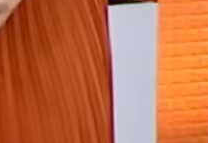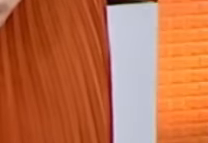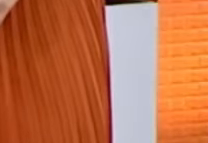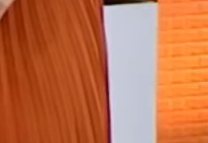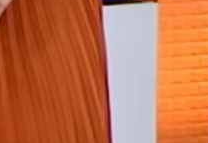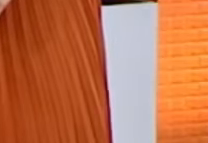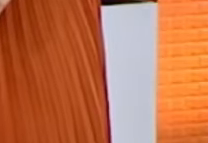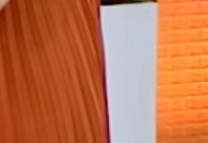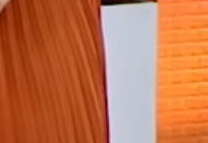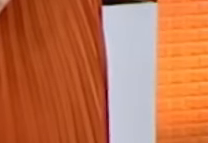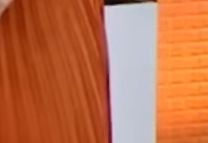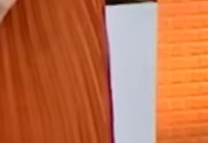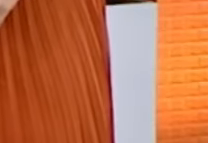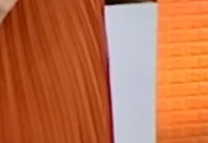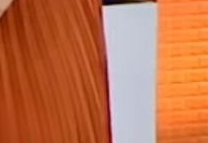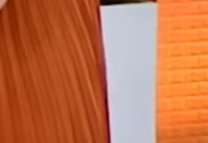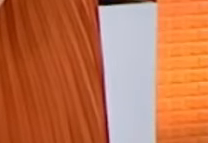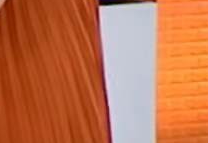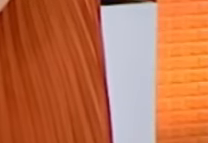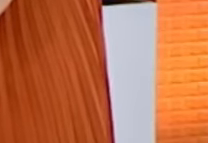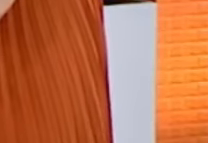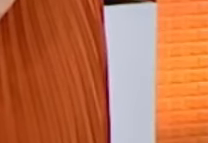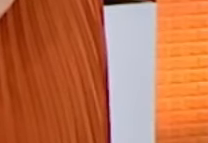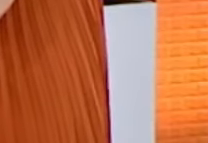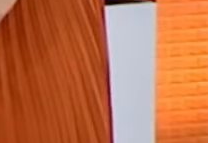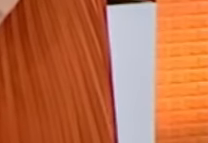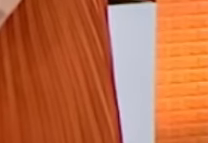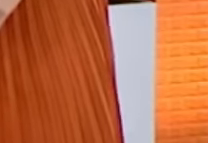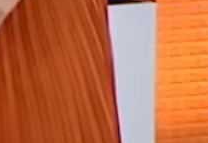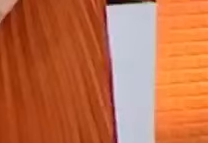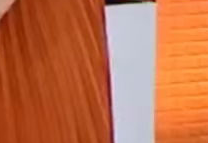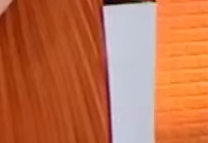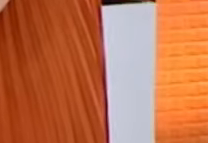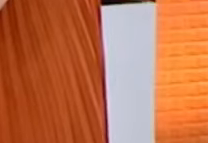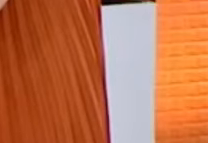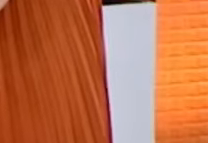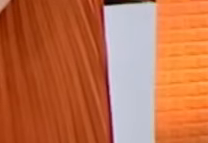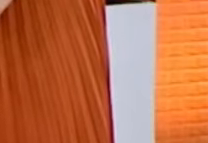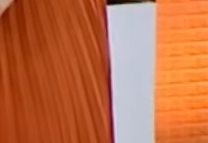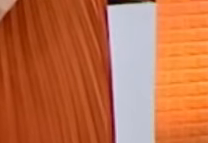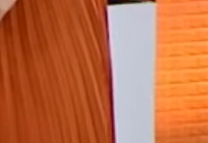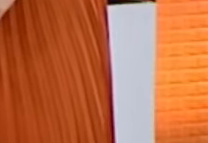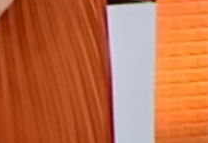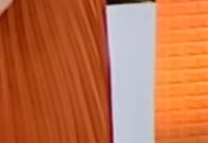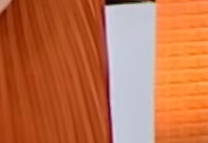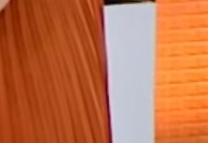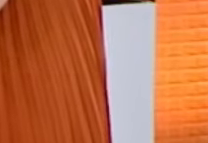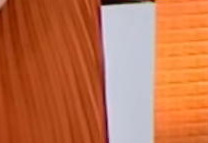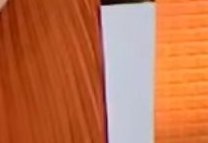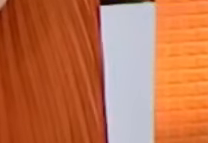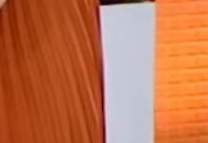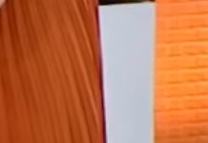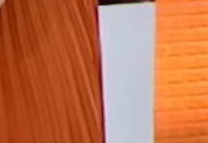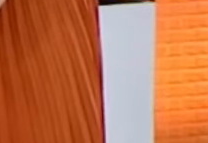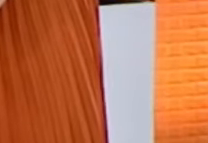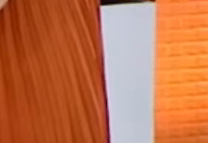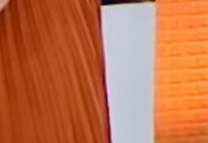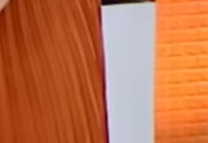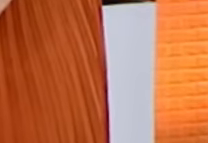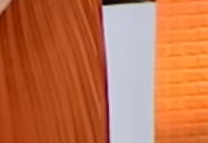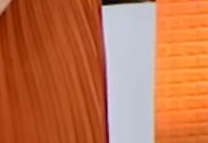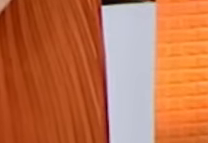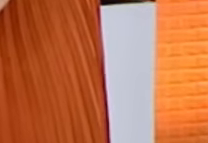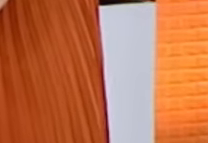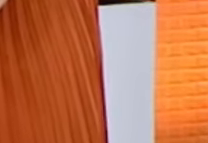GMA integrated news sa YouTube sa mga kapus sa abroad subaybayan niyo po kami sa GMA Pinoy TV www.gmanews.tv